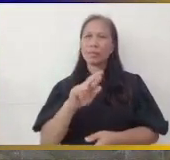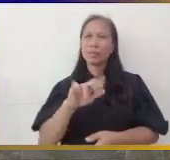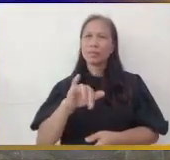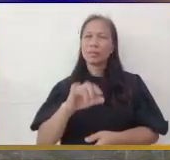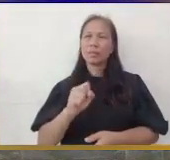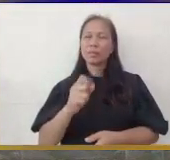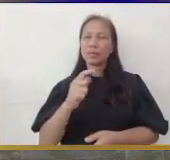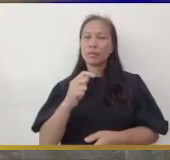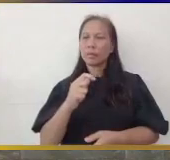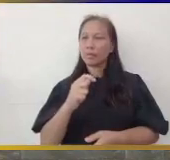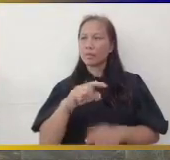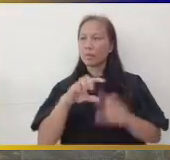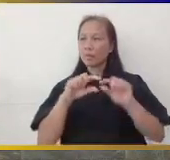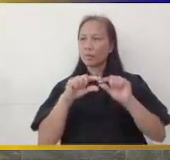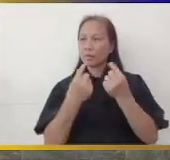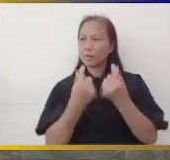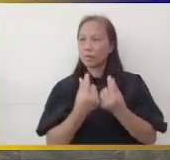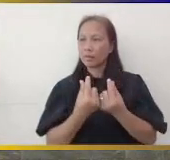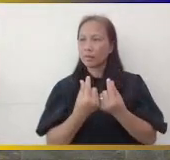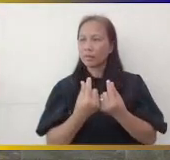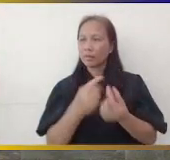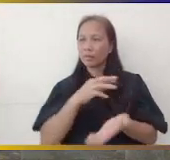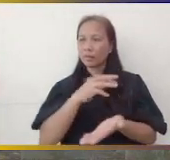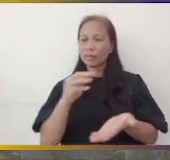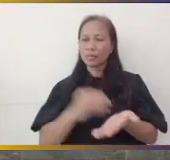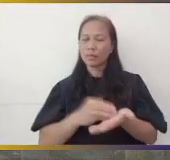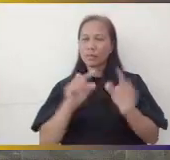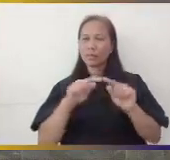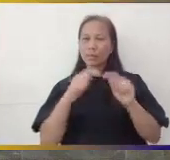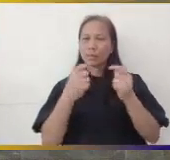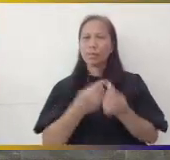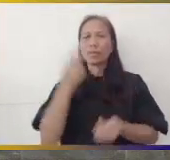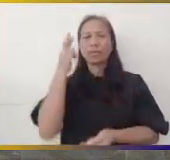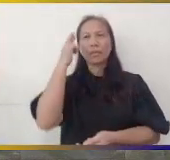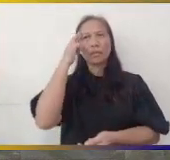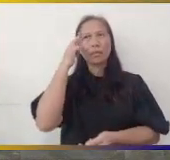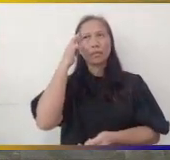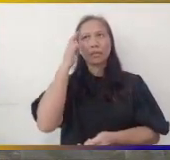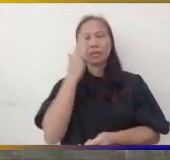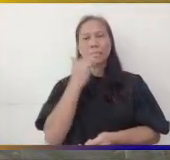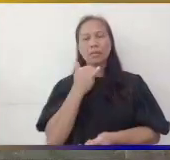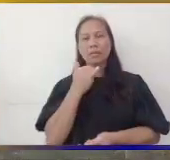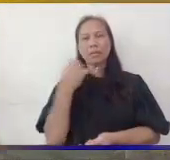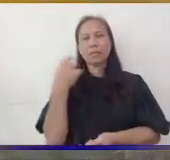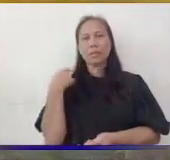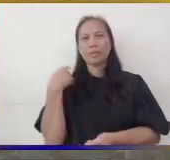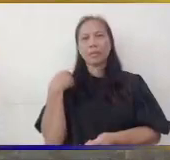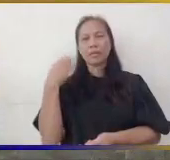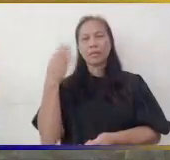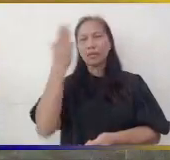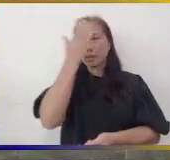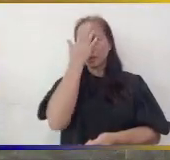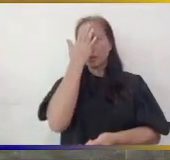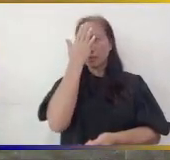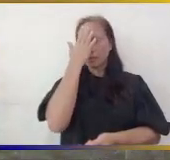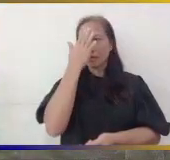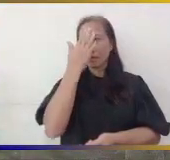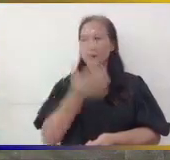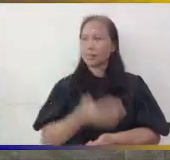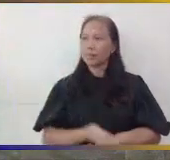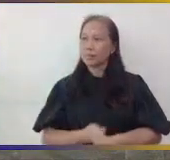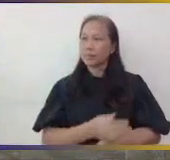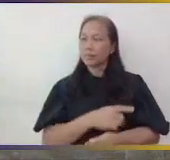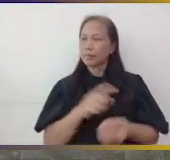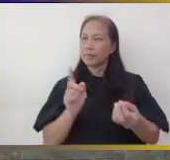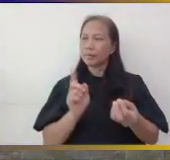groups because the reason na sila ay nagkaroon ng ng mentality okay or ng knowledge